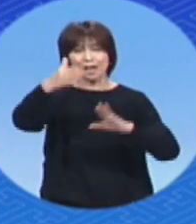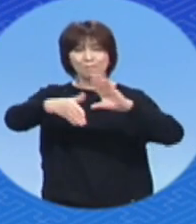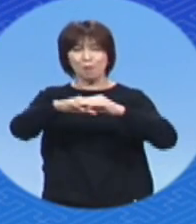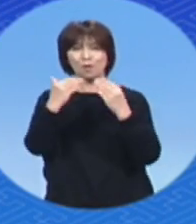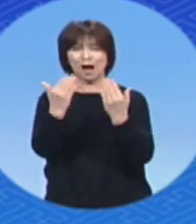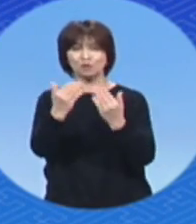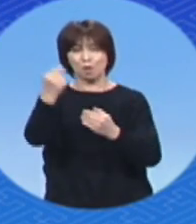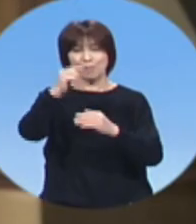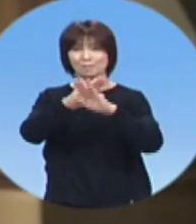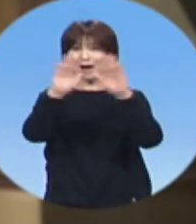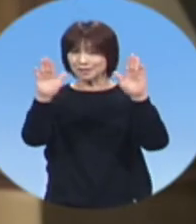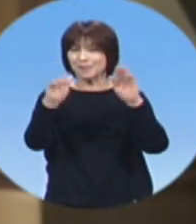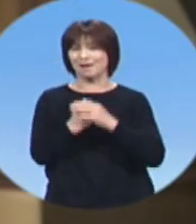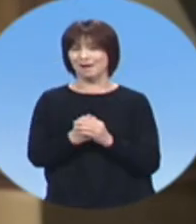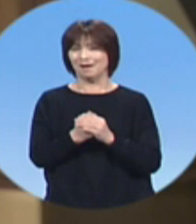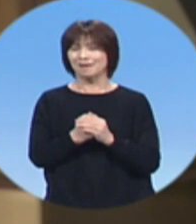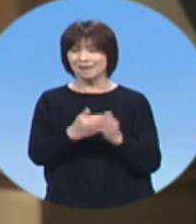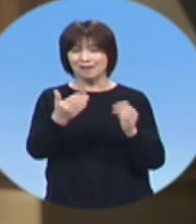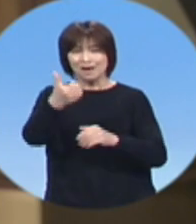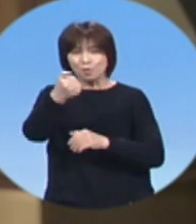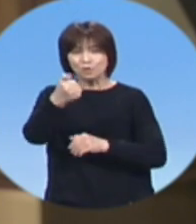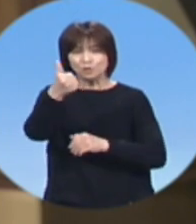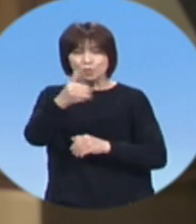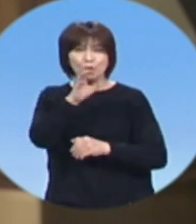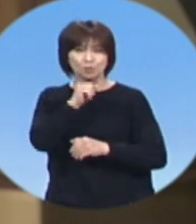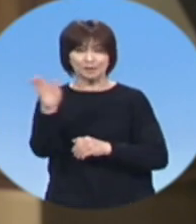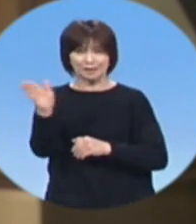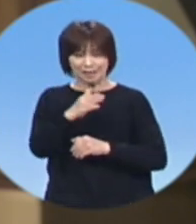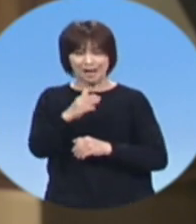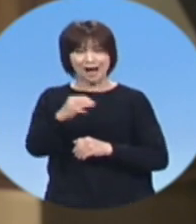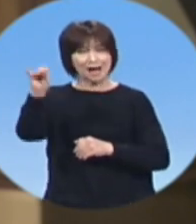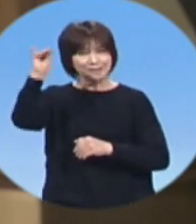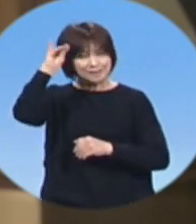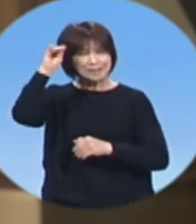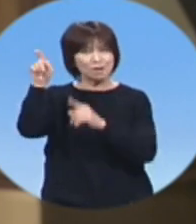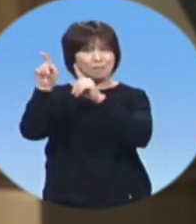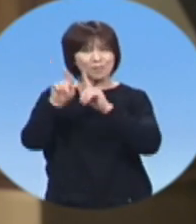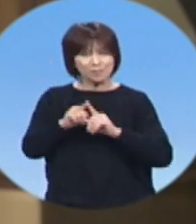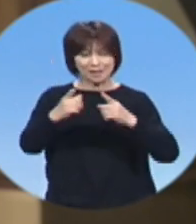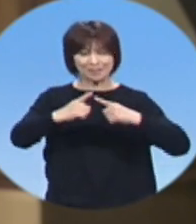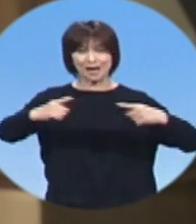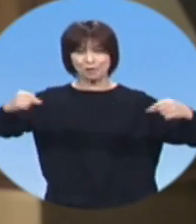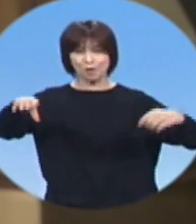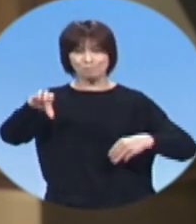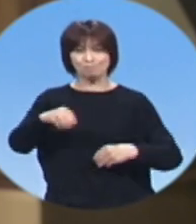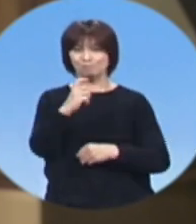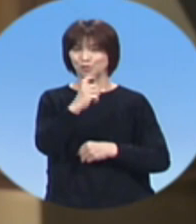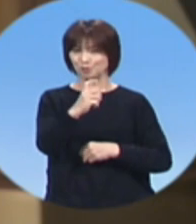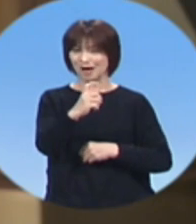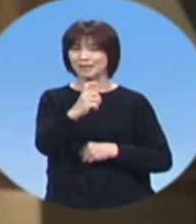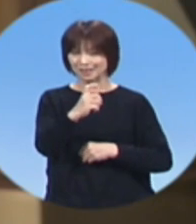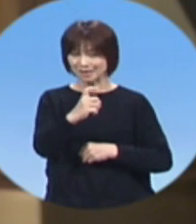始めまして、その後55歳からその知識をもとに全国を10回に分けて